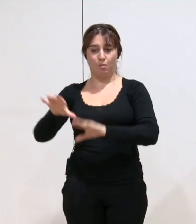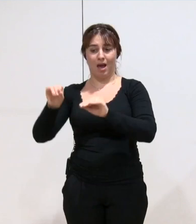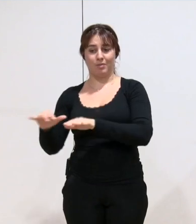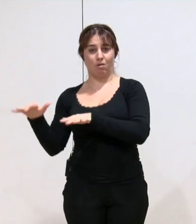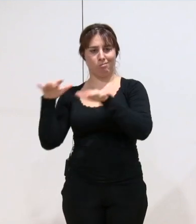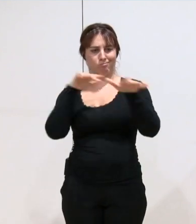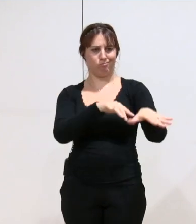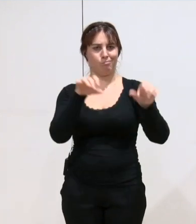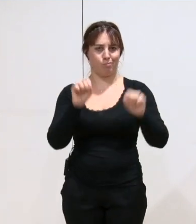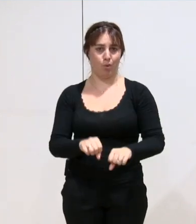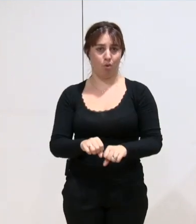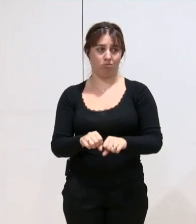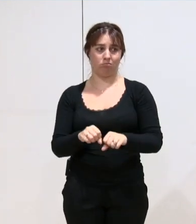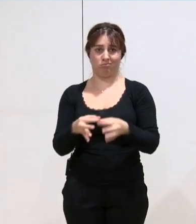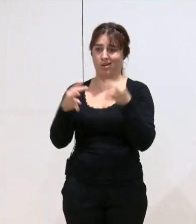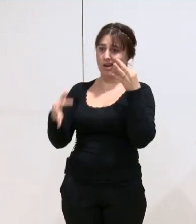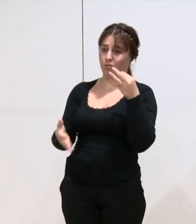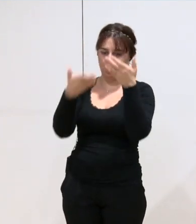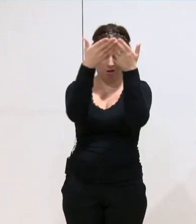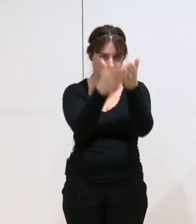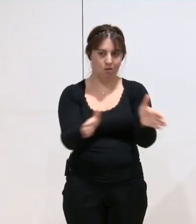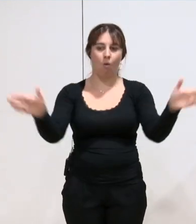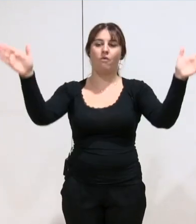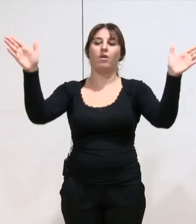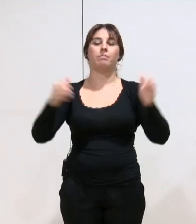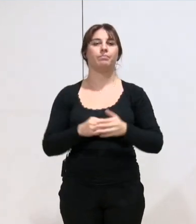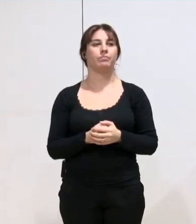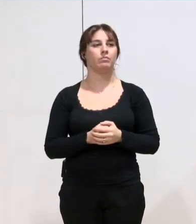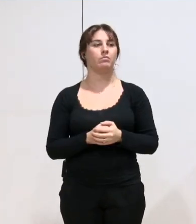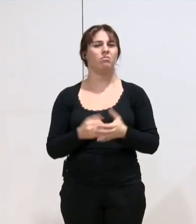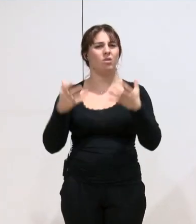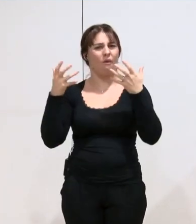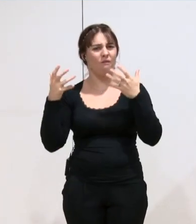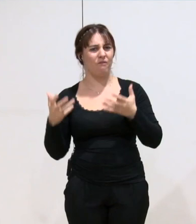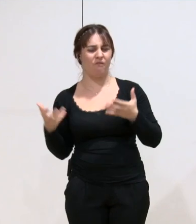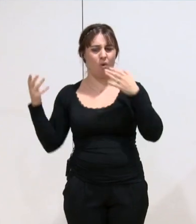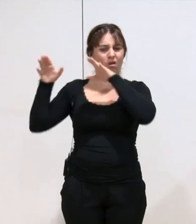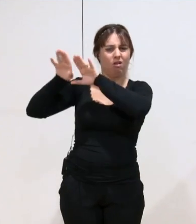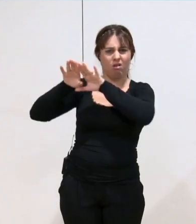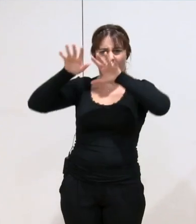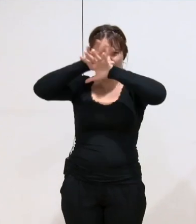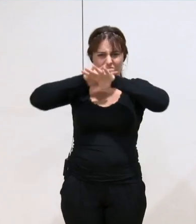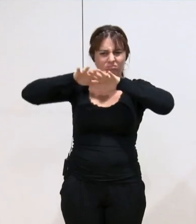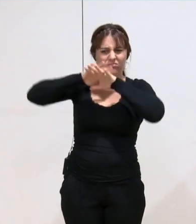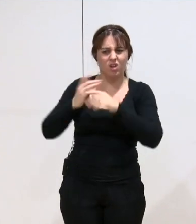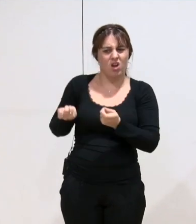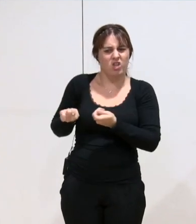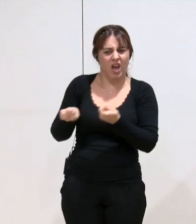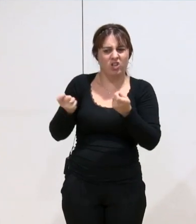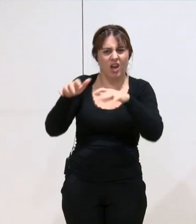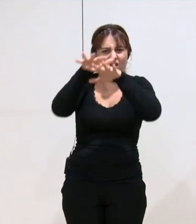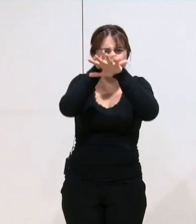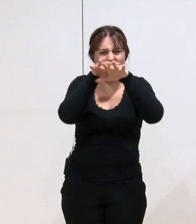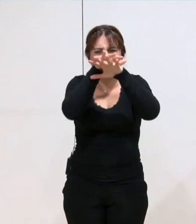ouvert ce Palais des Sports. Nous voulions mettre fin à un mode de gestion opaque et qui coûtait surtout extrêmement cher à la